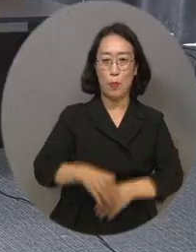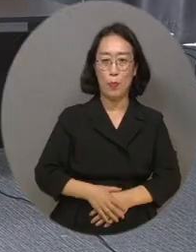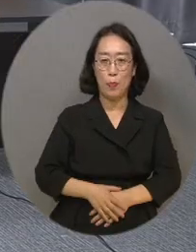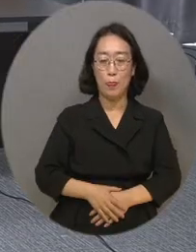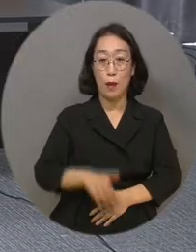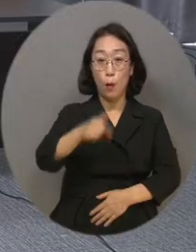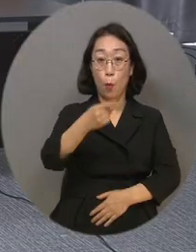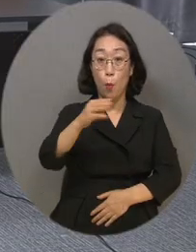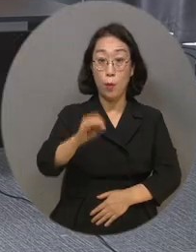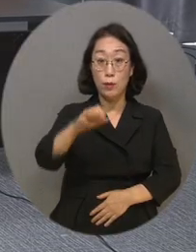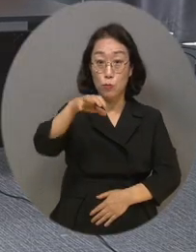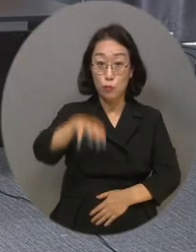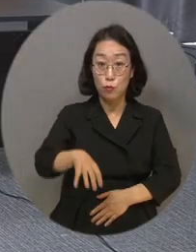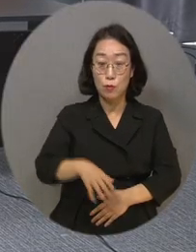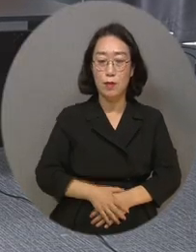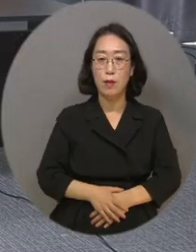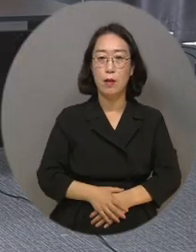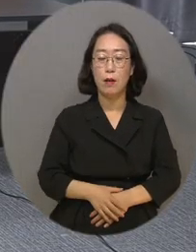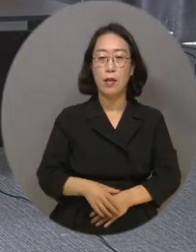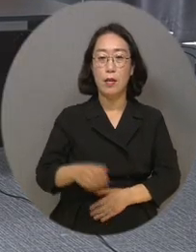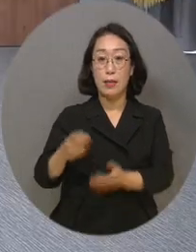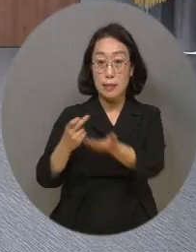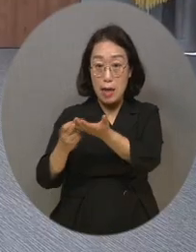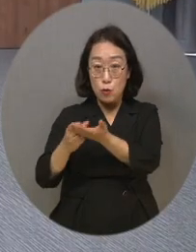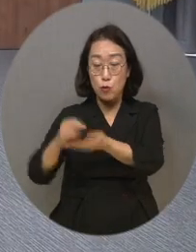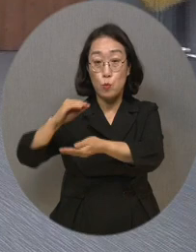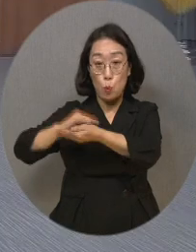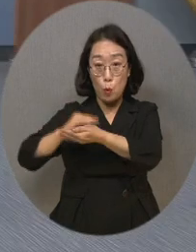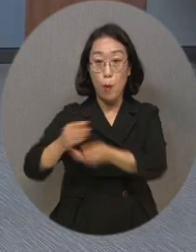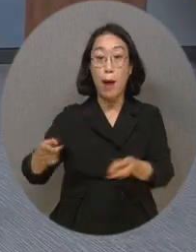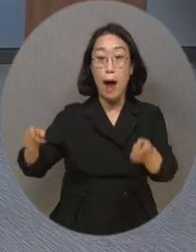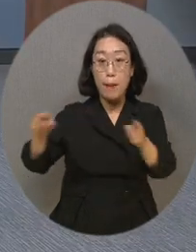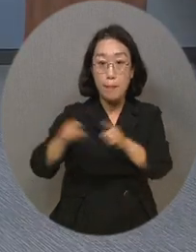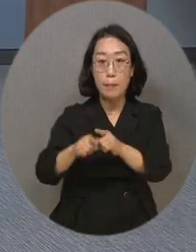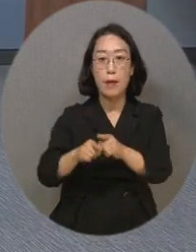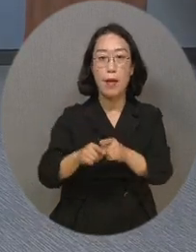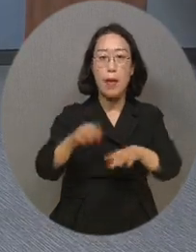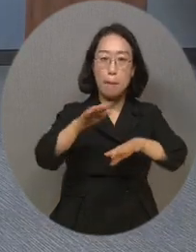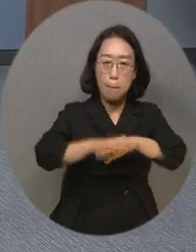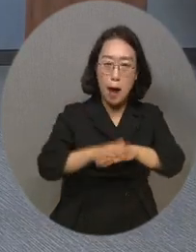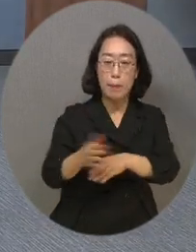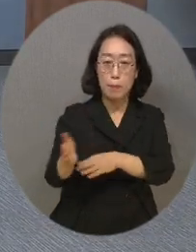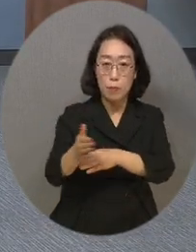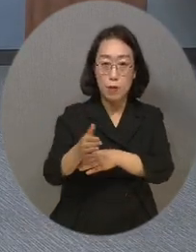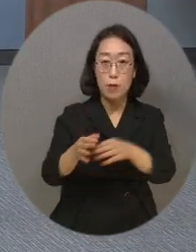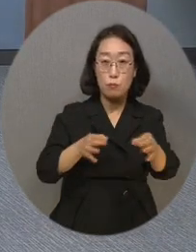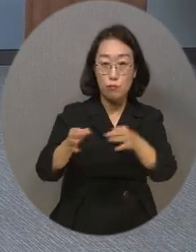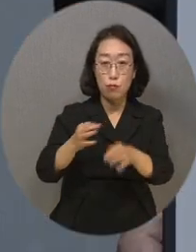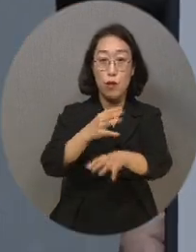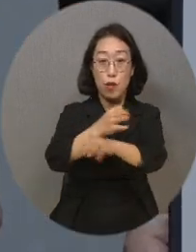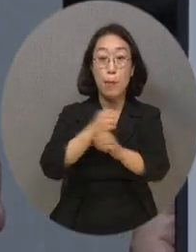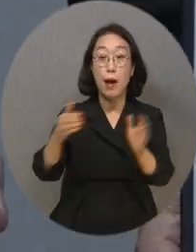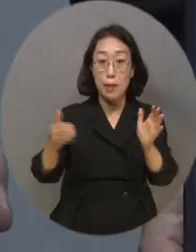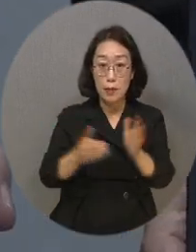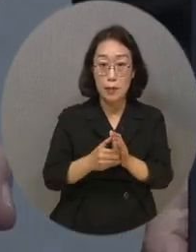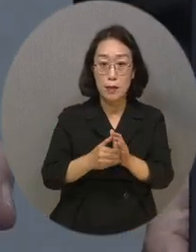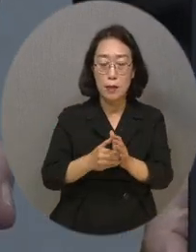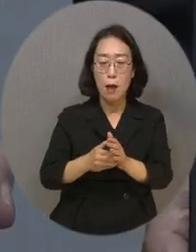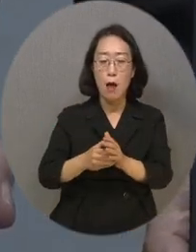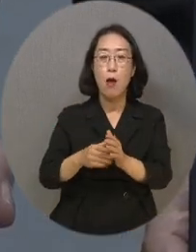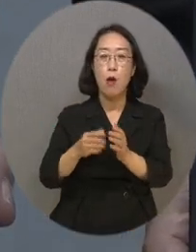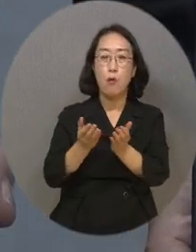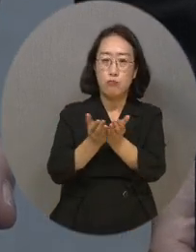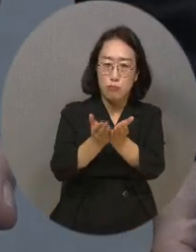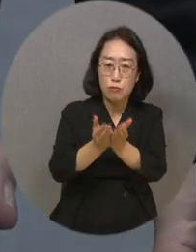앞서 고흥군은 흥양농협과 제주 서귀포 농협 간 농수특산물 유통 활성화를 위한 업무 협약을 맺는 등 물동량